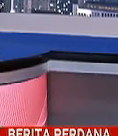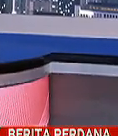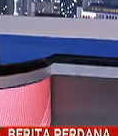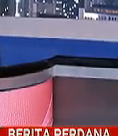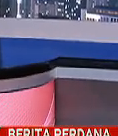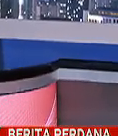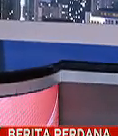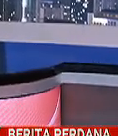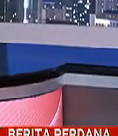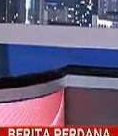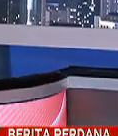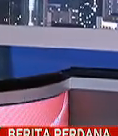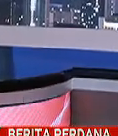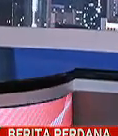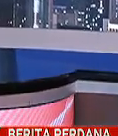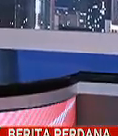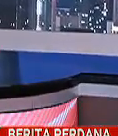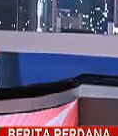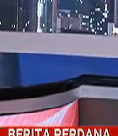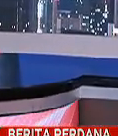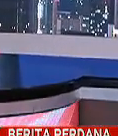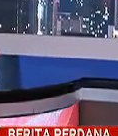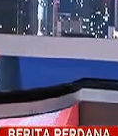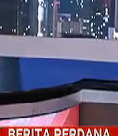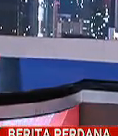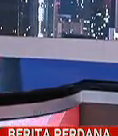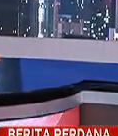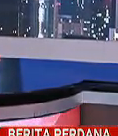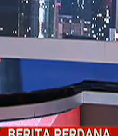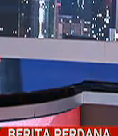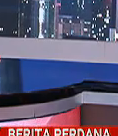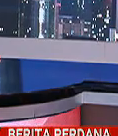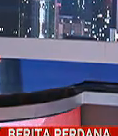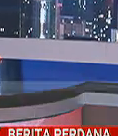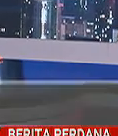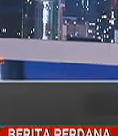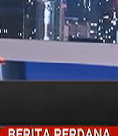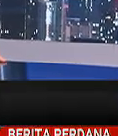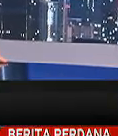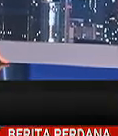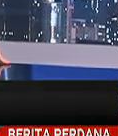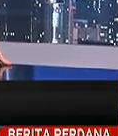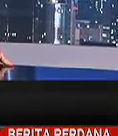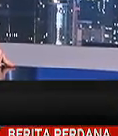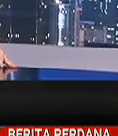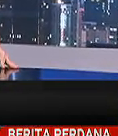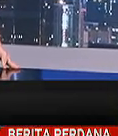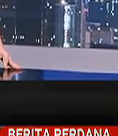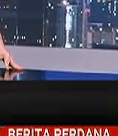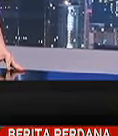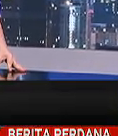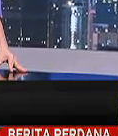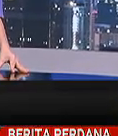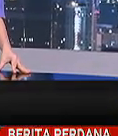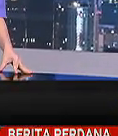Najib Tun Razak. Kita berikan tumpuan kepada laporan ini. Menteri di Jabatan Perdana Menteri Hal Ehwal Agama Dato' Dr. Zulkifli Muhammad Al-Bakri